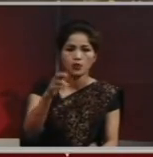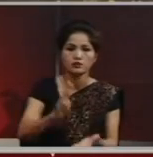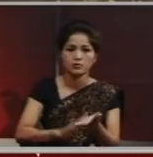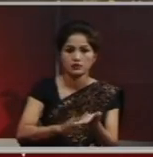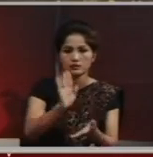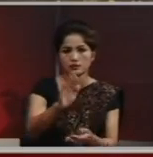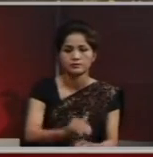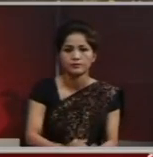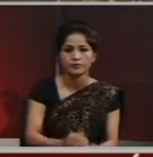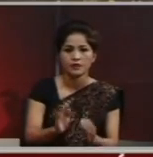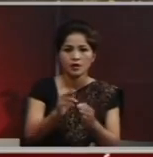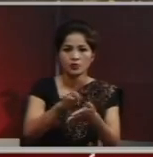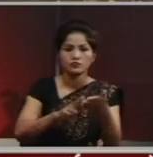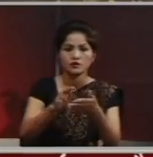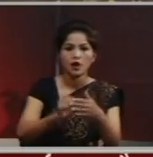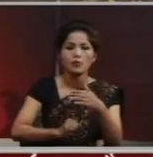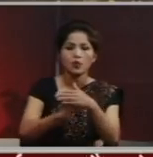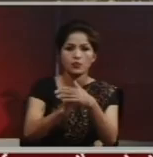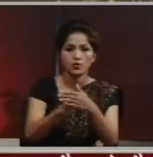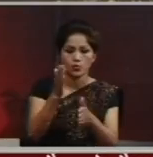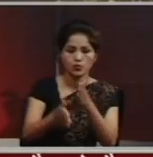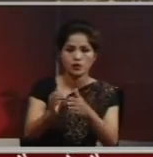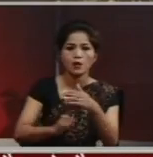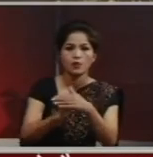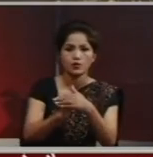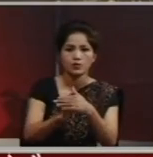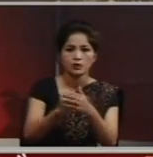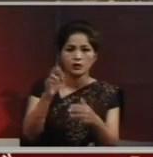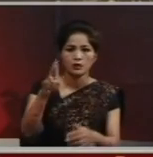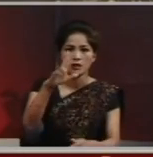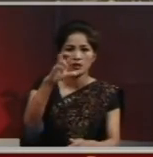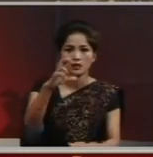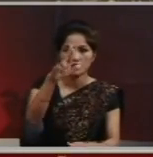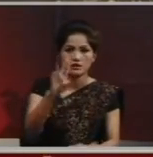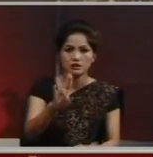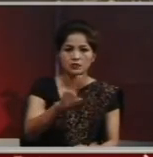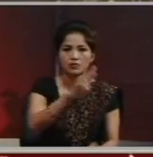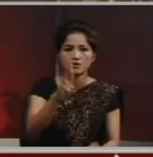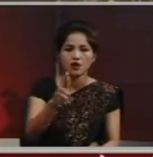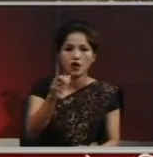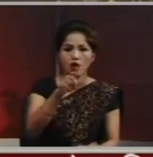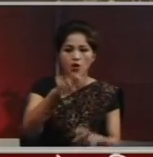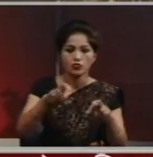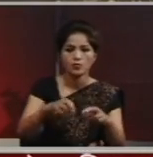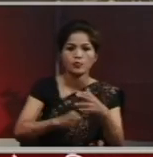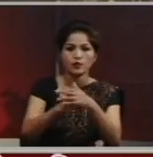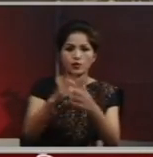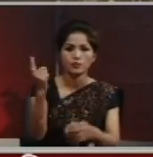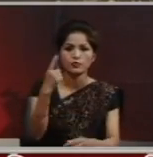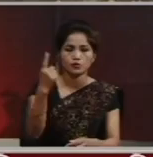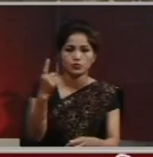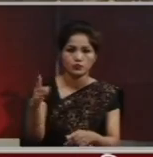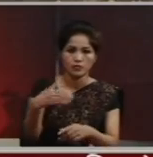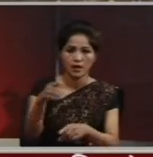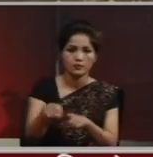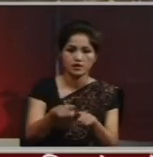छन्। विश्वविद्यालयका प्रमुख योजना प्रमुख रिदिश पोखरेल र अनुगमन प्रमुख विष्णु खनाललाई